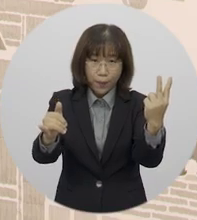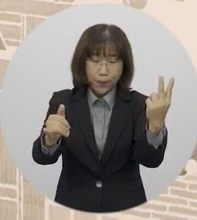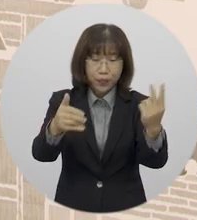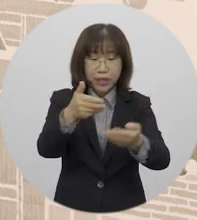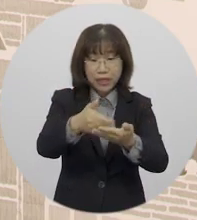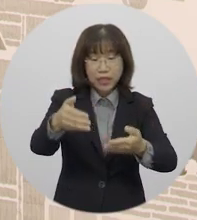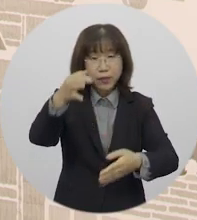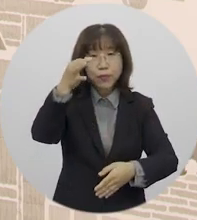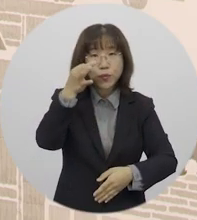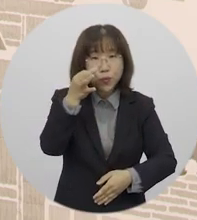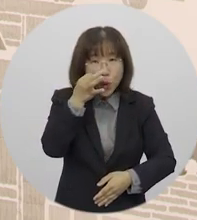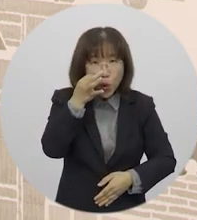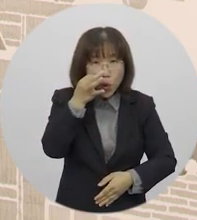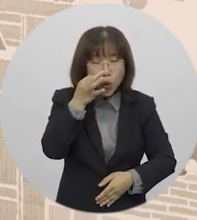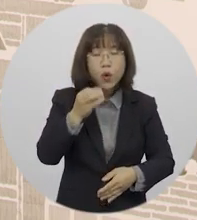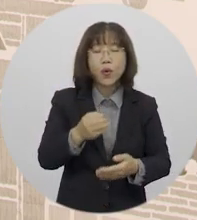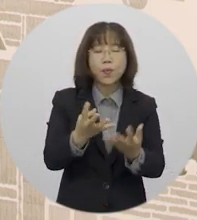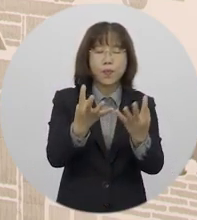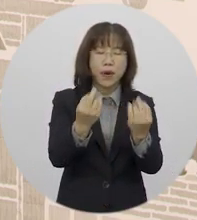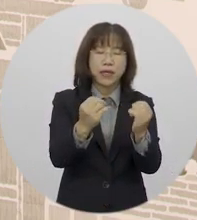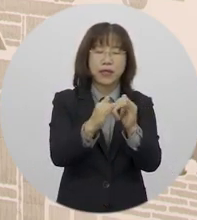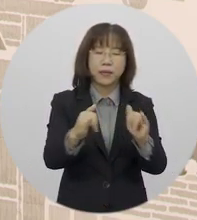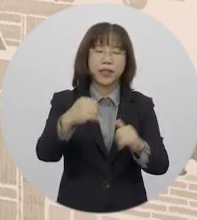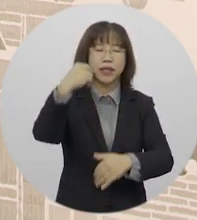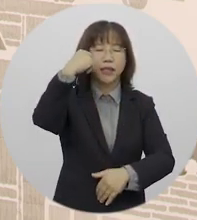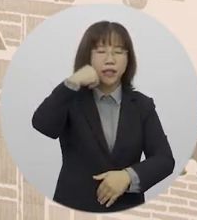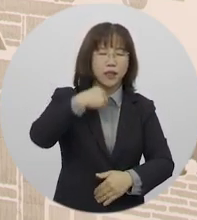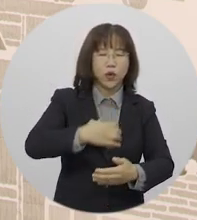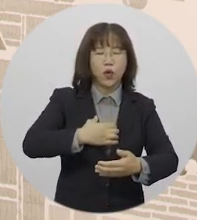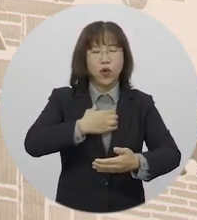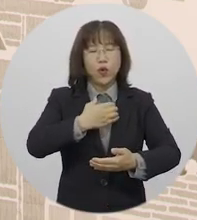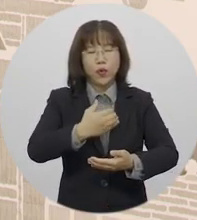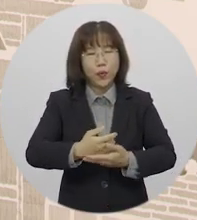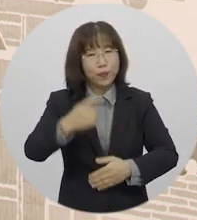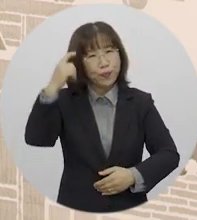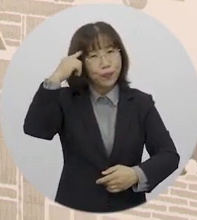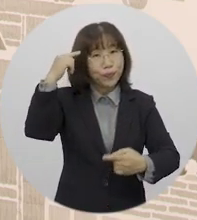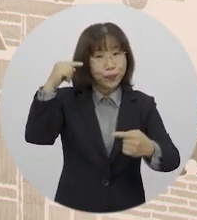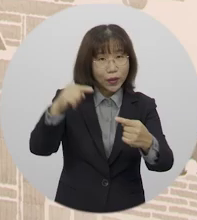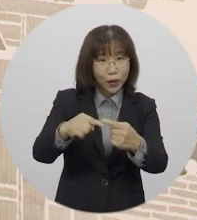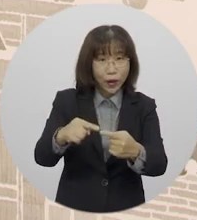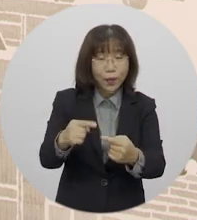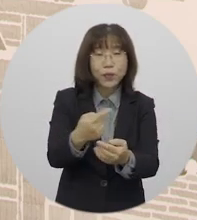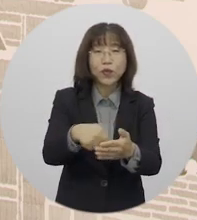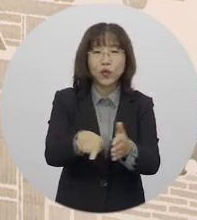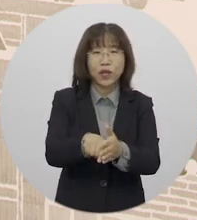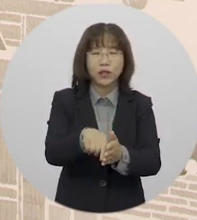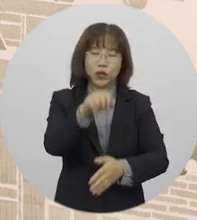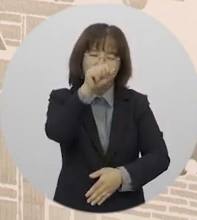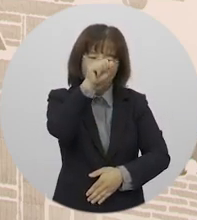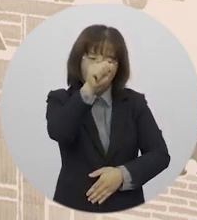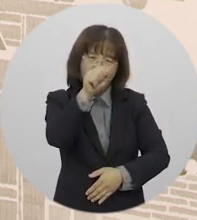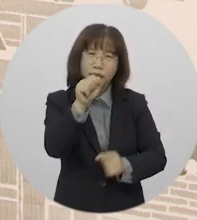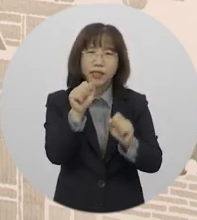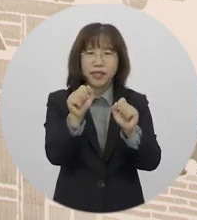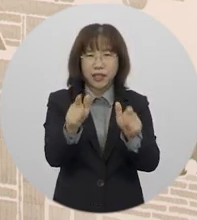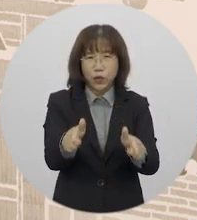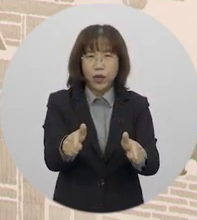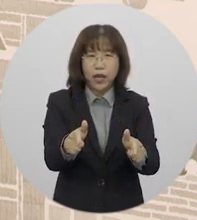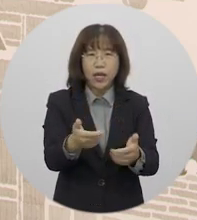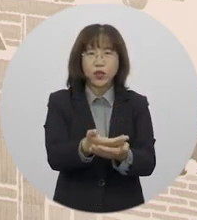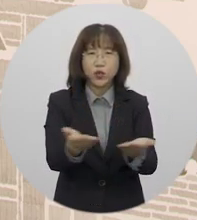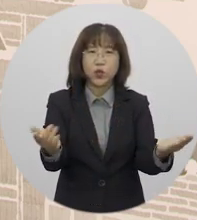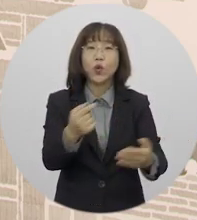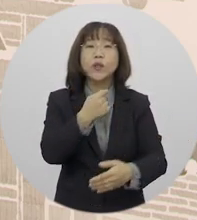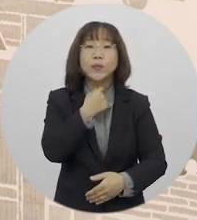통해 보다 많은 사람들이 느끼고 공감해 볼 수 있는 소중한 기회가 되기를